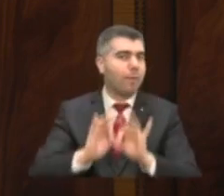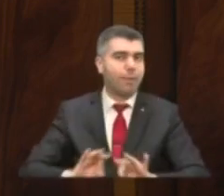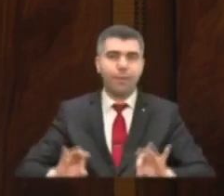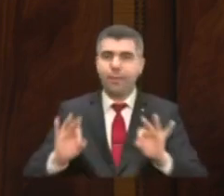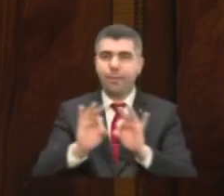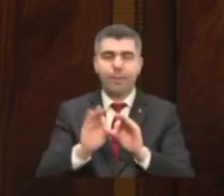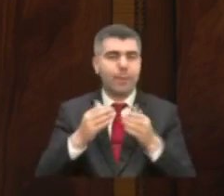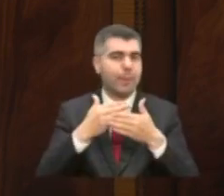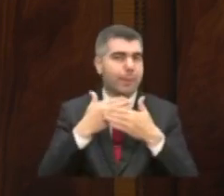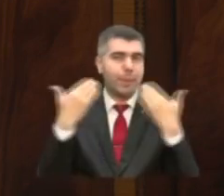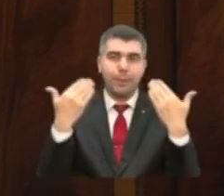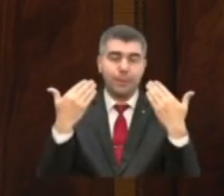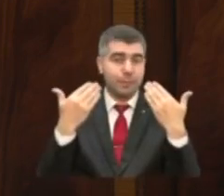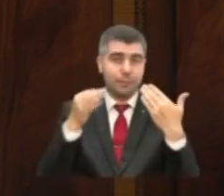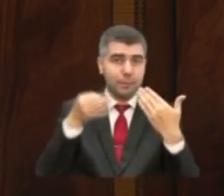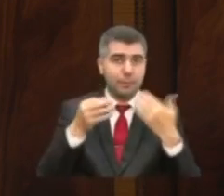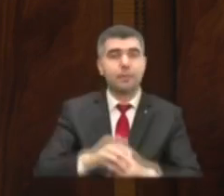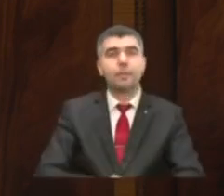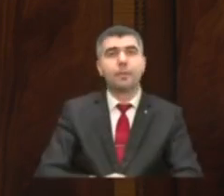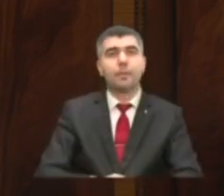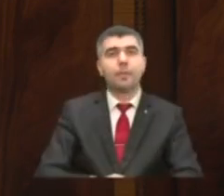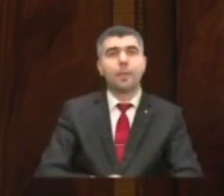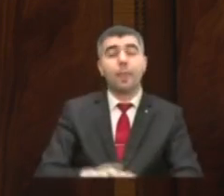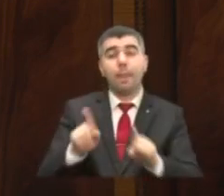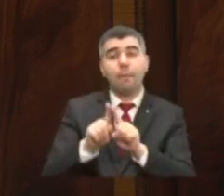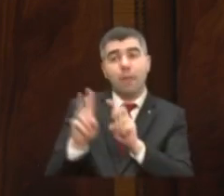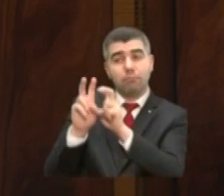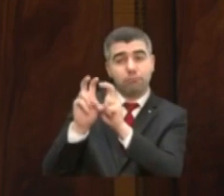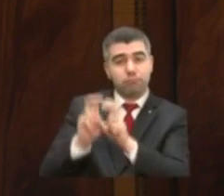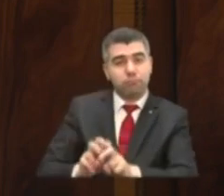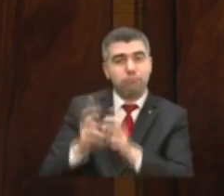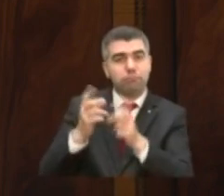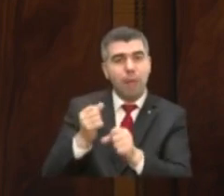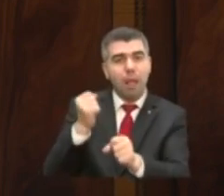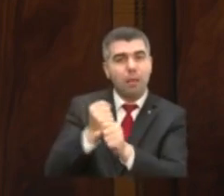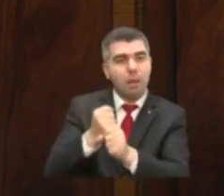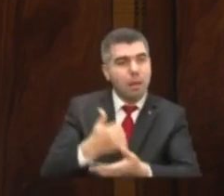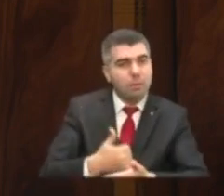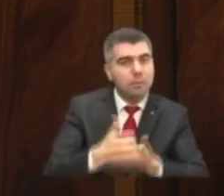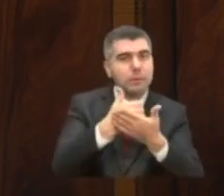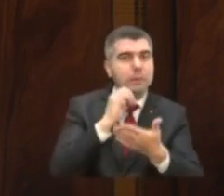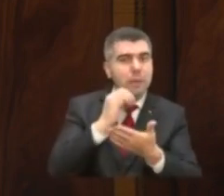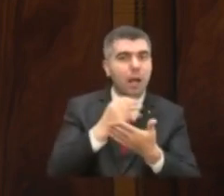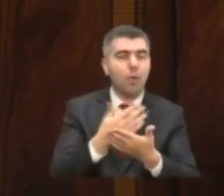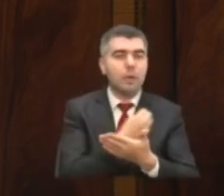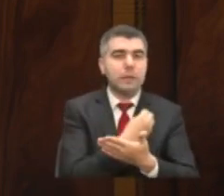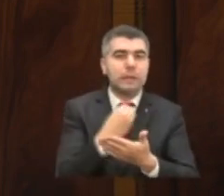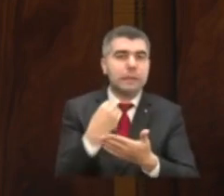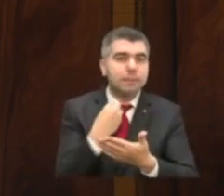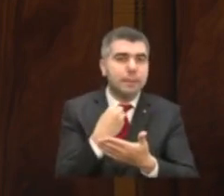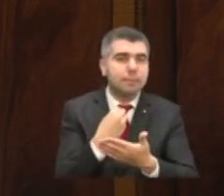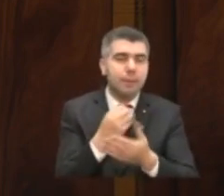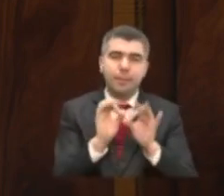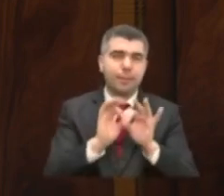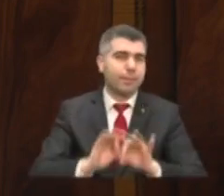الاقتصادية والاجتماعية والمهنية والمعيشية. تدني الخدمات الصحية بشكل أصبح معه المغاربة